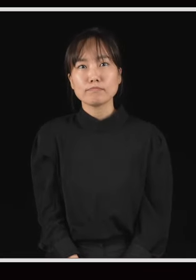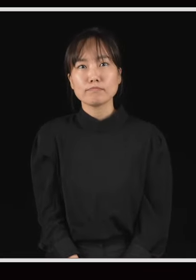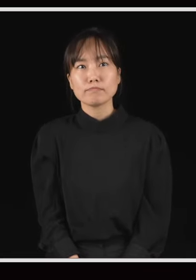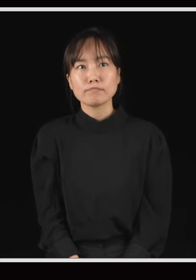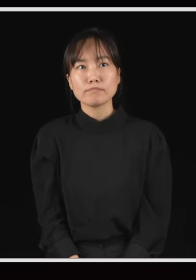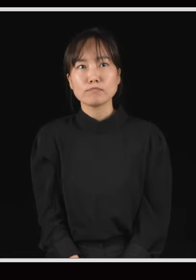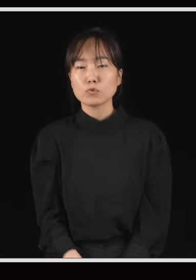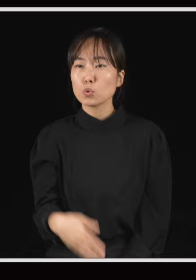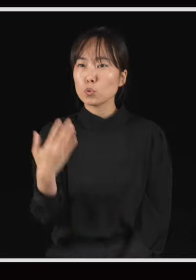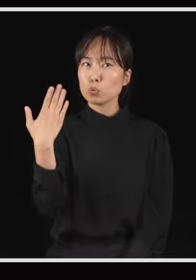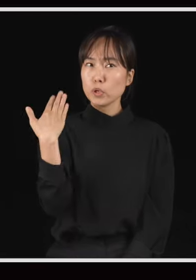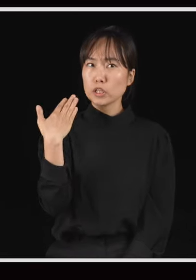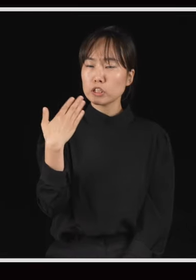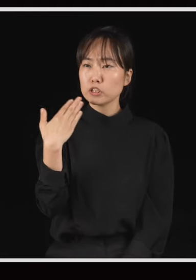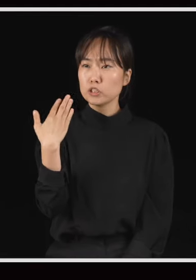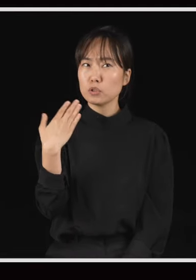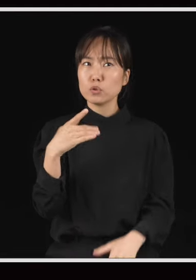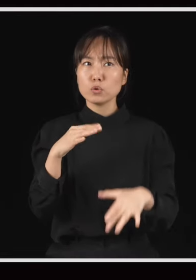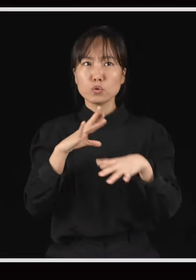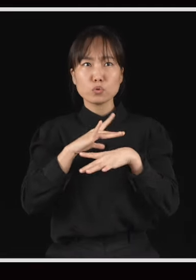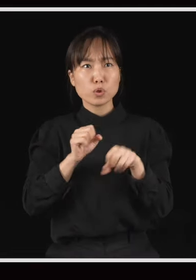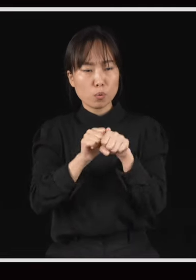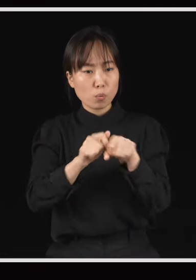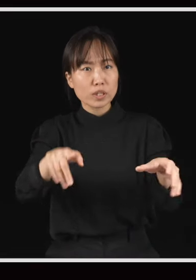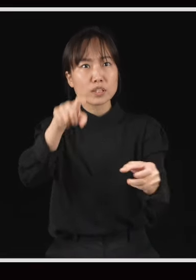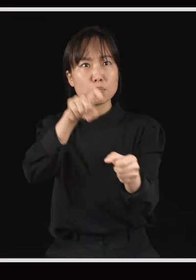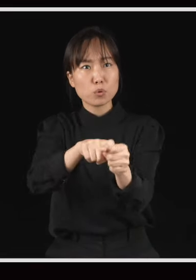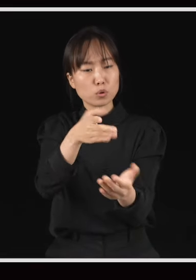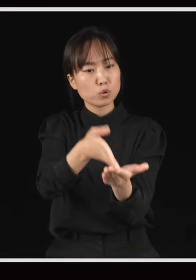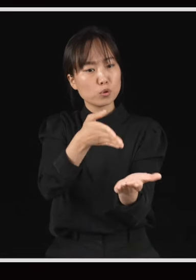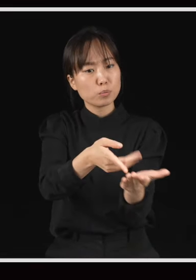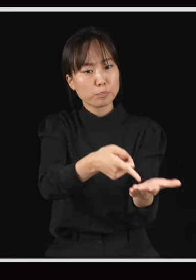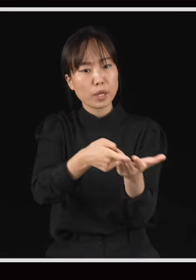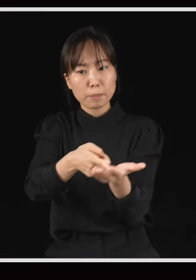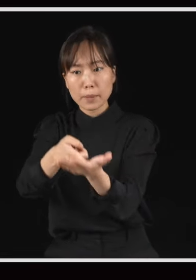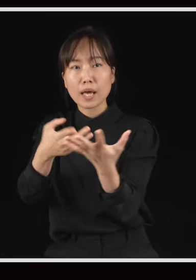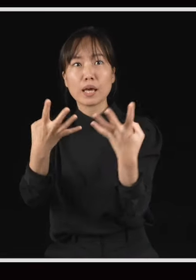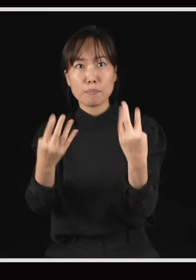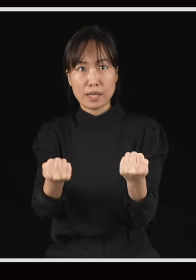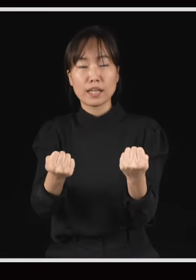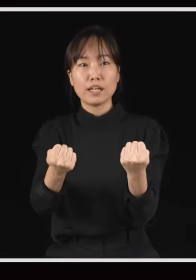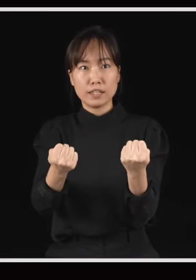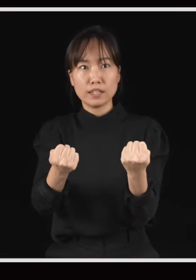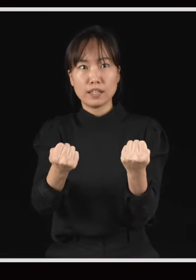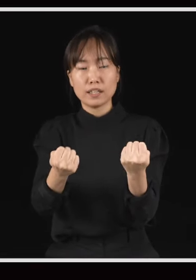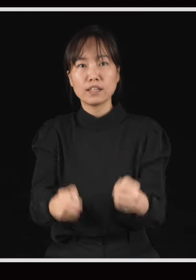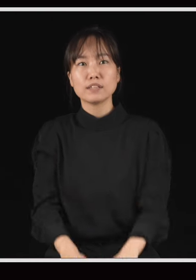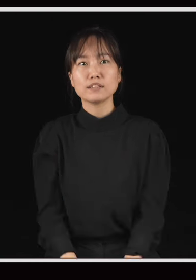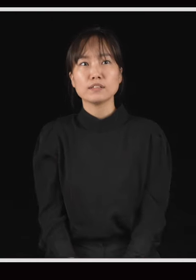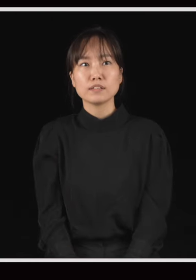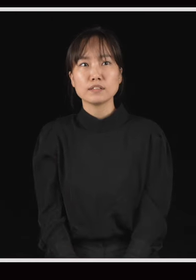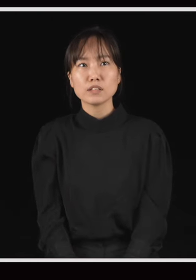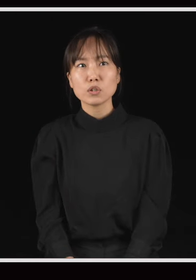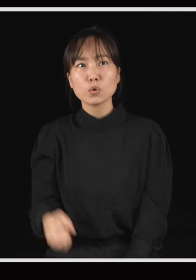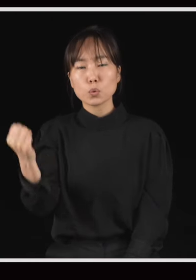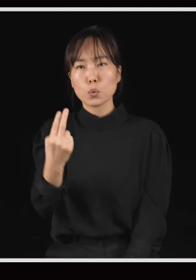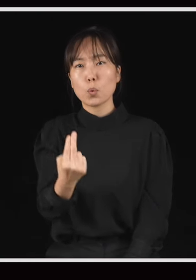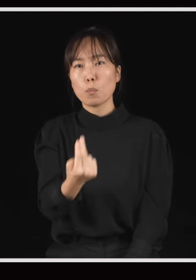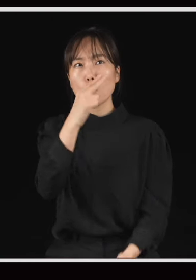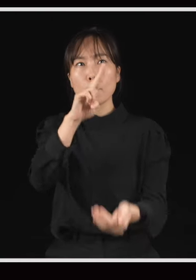높죠. 실제로 그래서 그 퍼드라고 해서 그 괜히 겁주는 또 그런 기사들 있잖아요. 이게